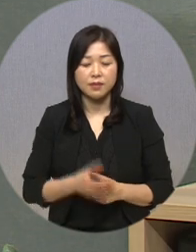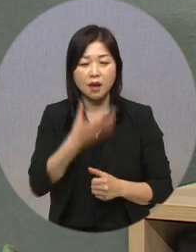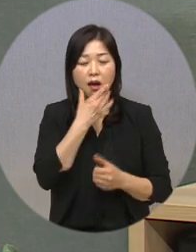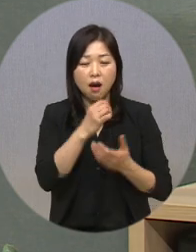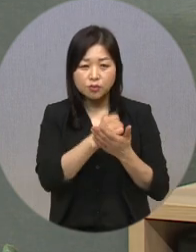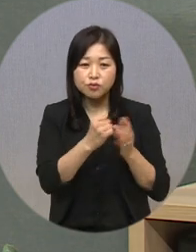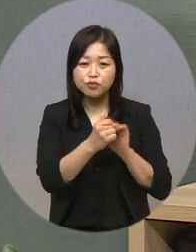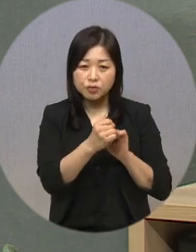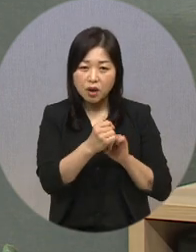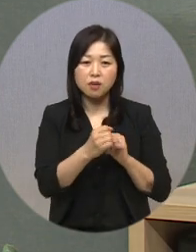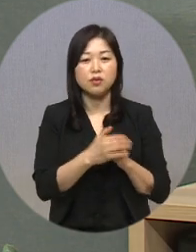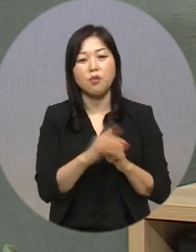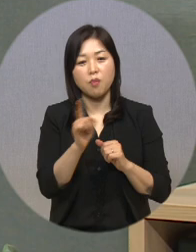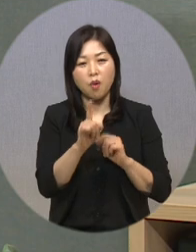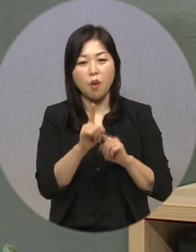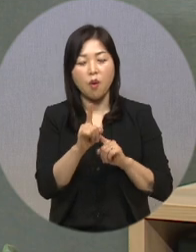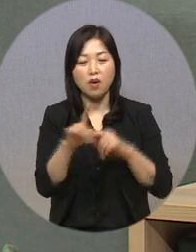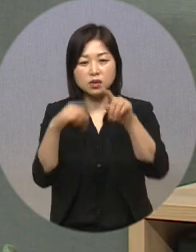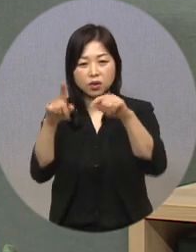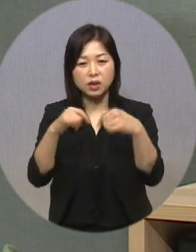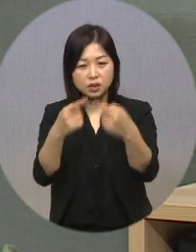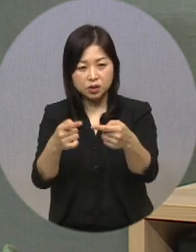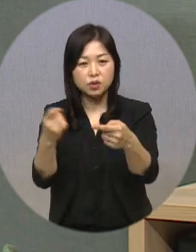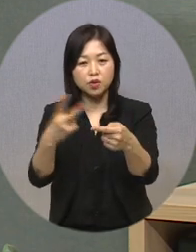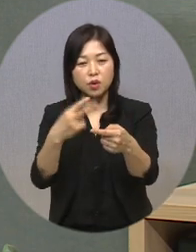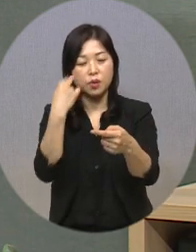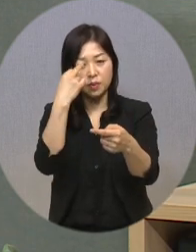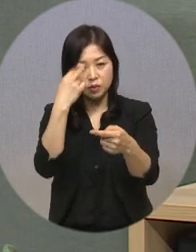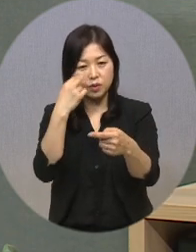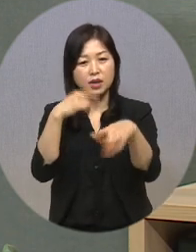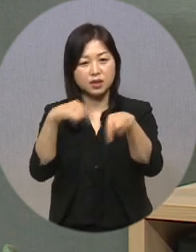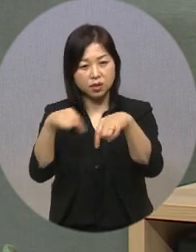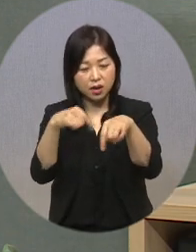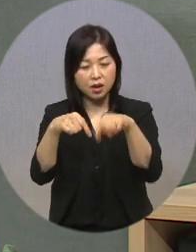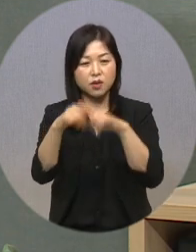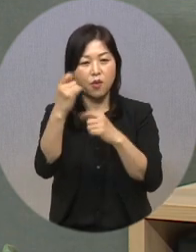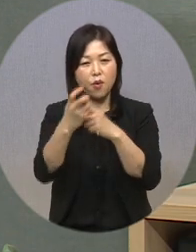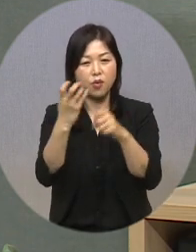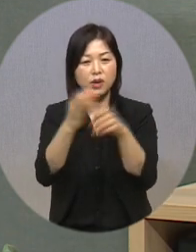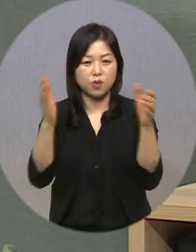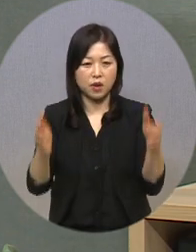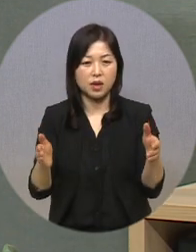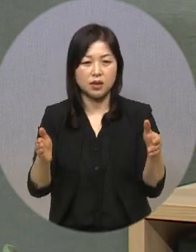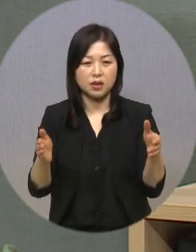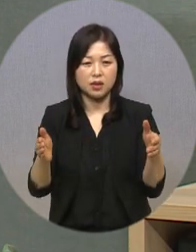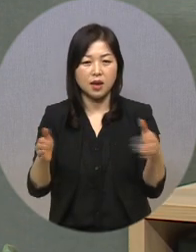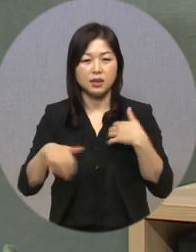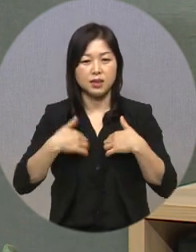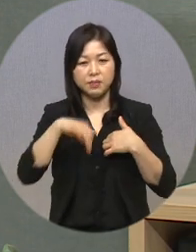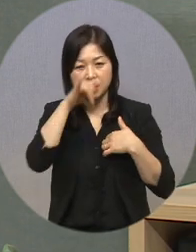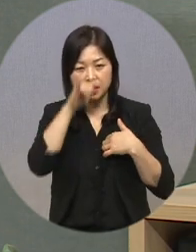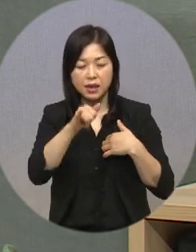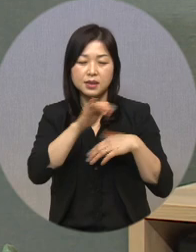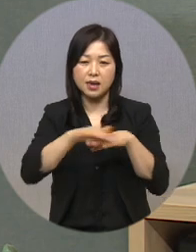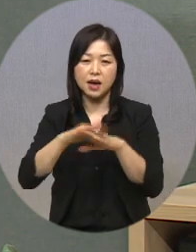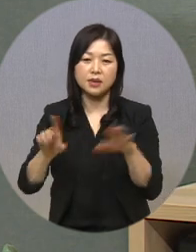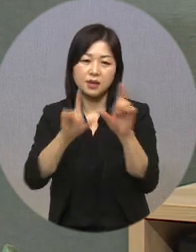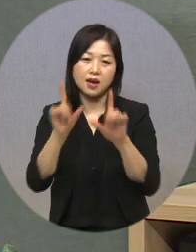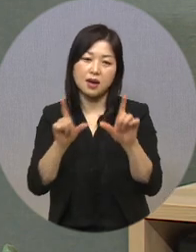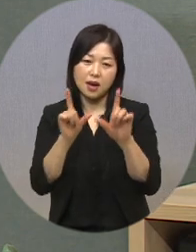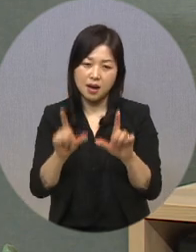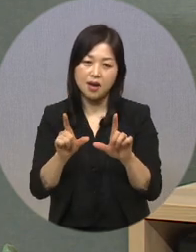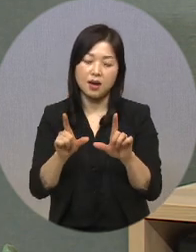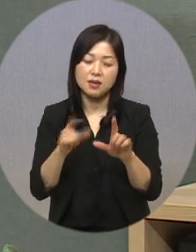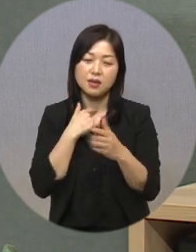정계 진출과 동시에 미국 정계에 아주 수년 동안 아주 재미있게